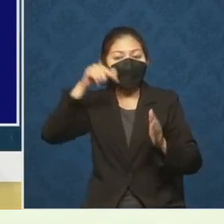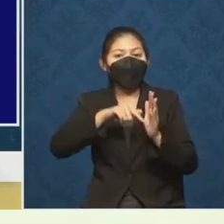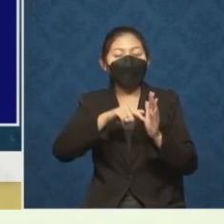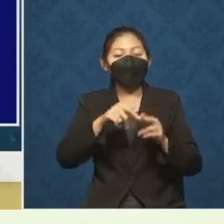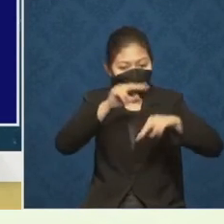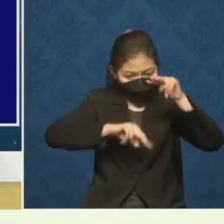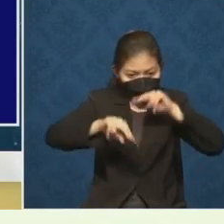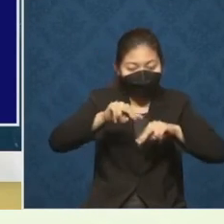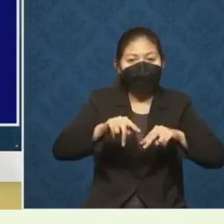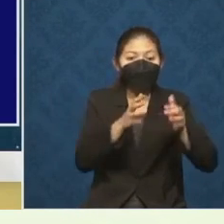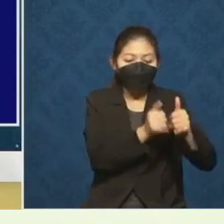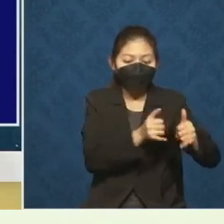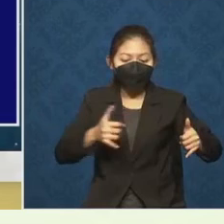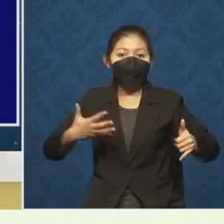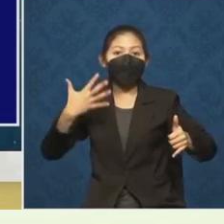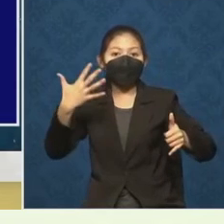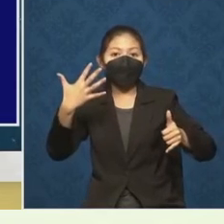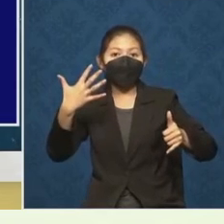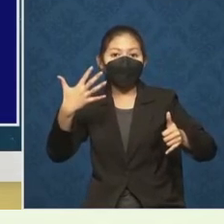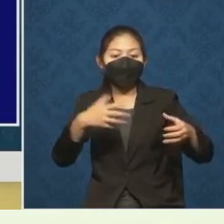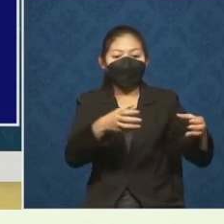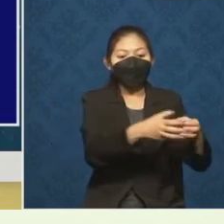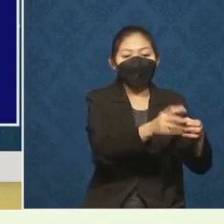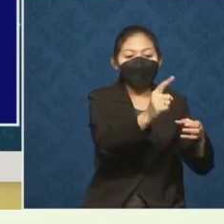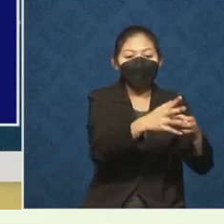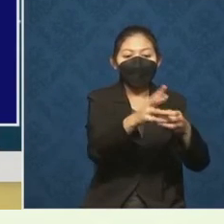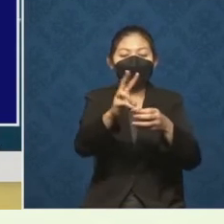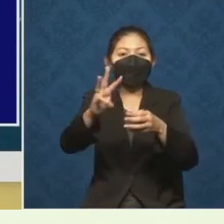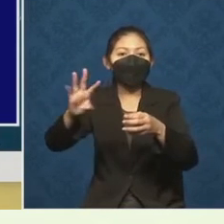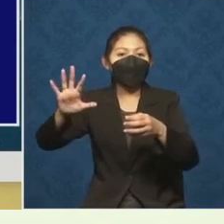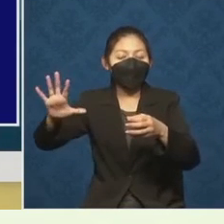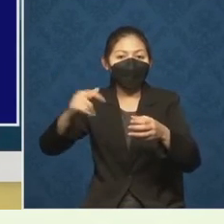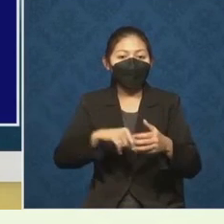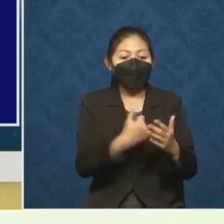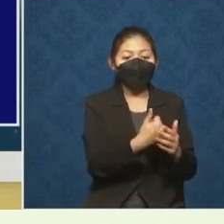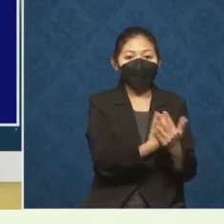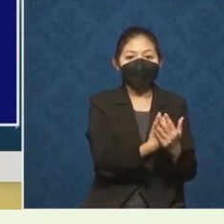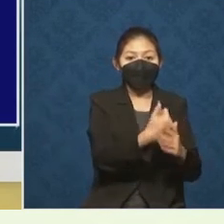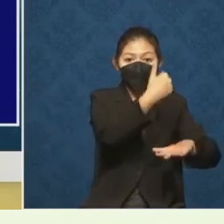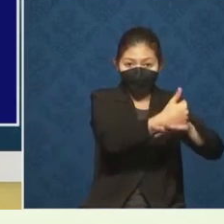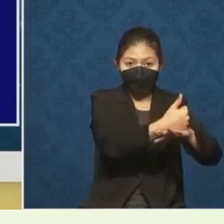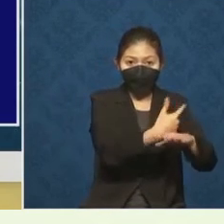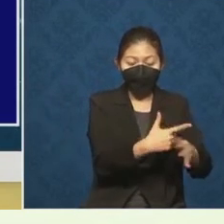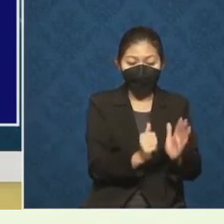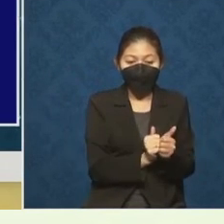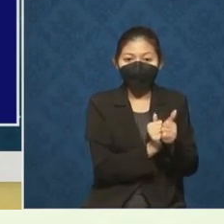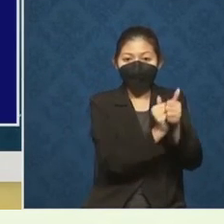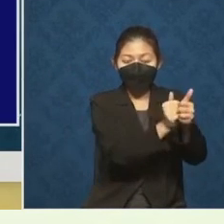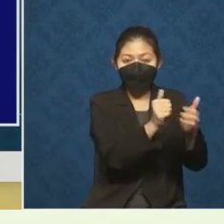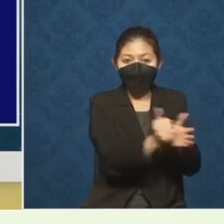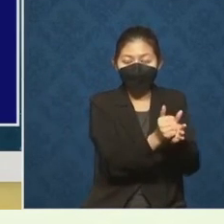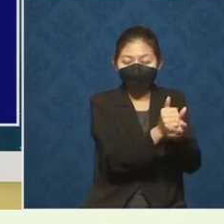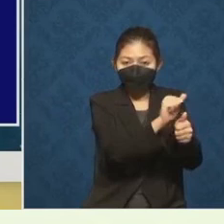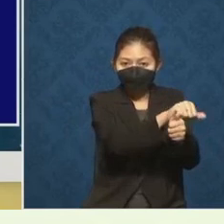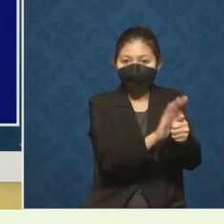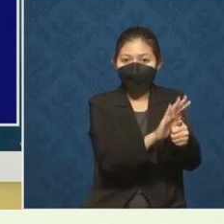น5ชุดชุดหนึ่งก็มีหัวหน้า1ผู้ช่วยอีก3หรือ4นะครับนะ